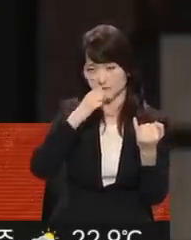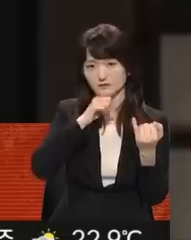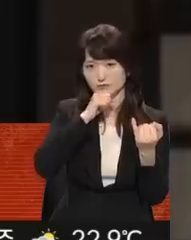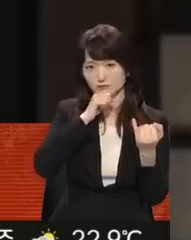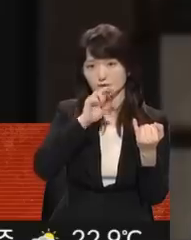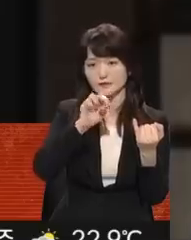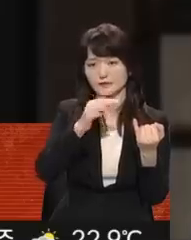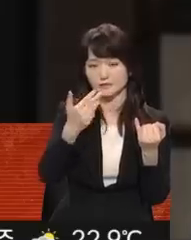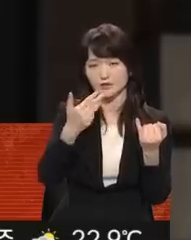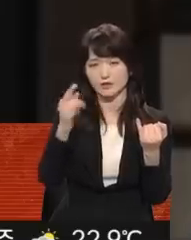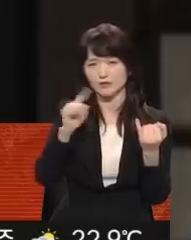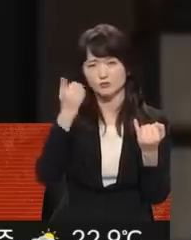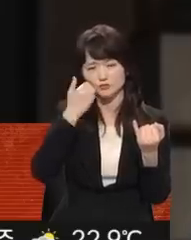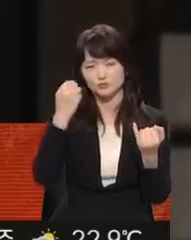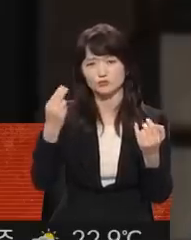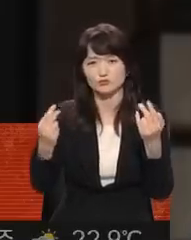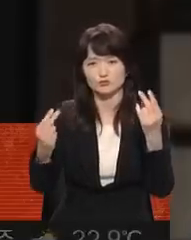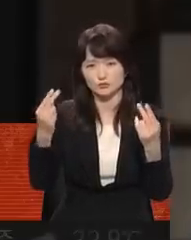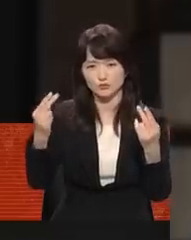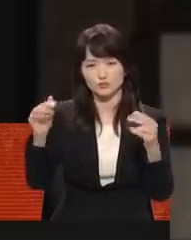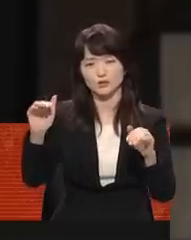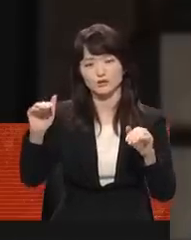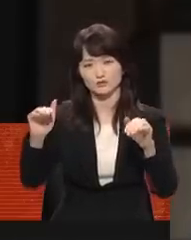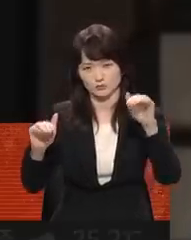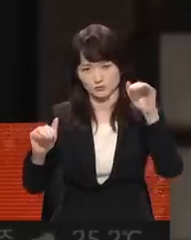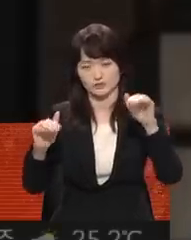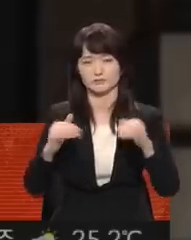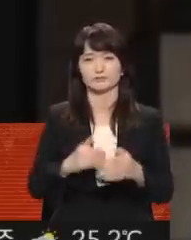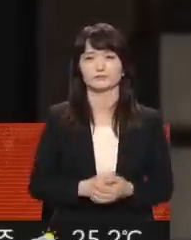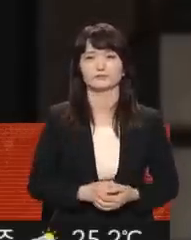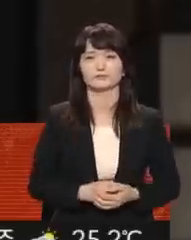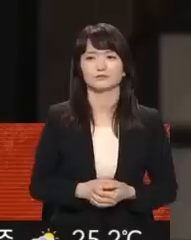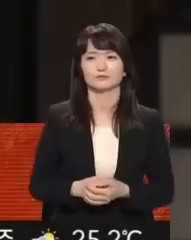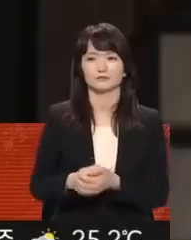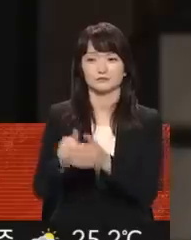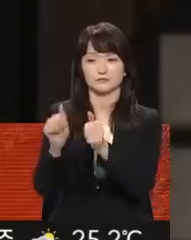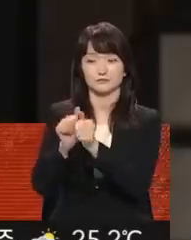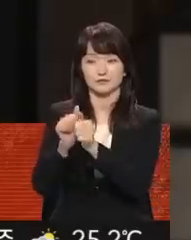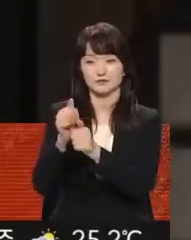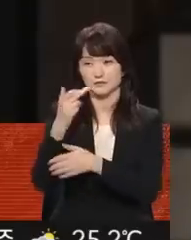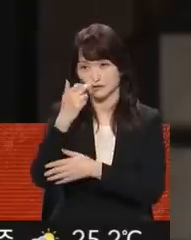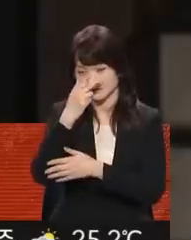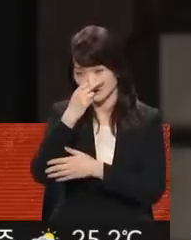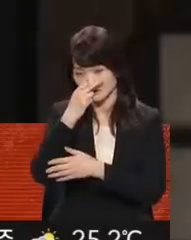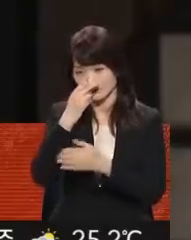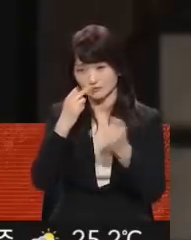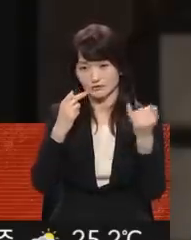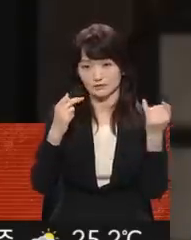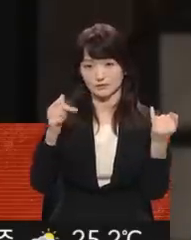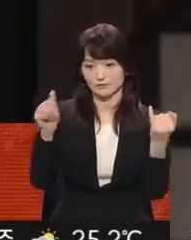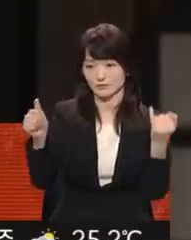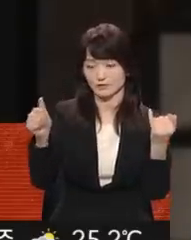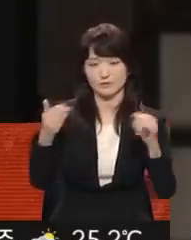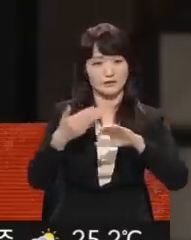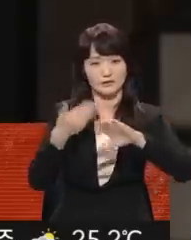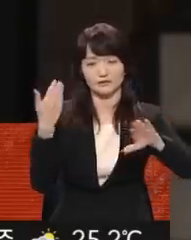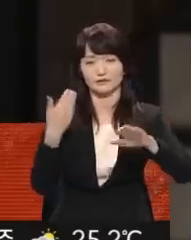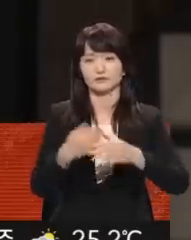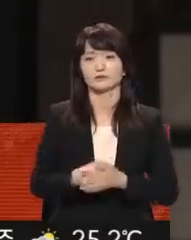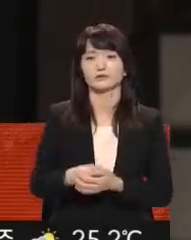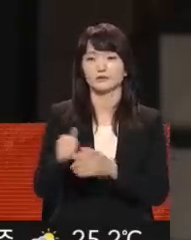높다 하는 이런 어떤 그 얘기들이 많이 있는데요 지금 이제 남성 사이코패스들하고 조금 다른게 있어요 그게 뭐냐면